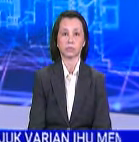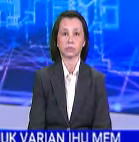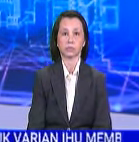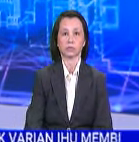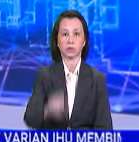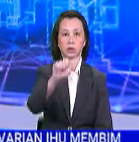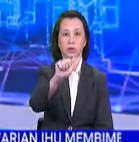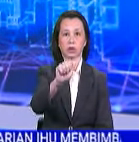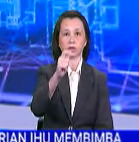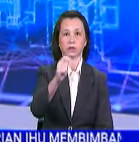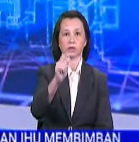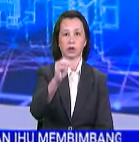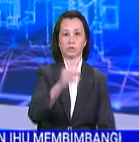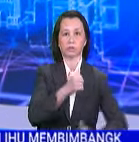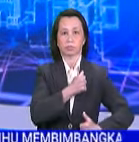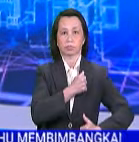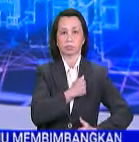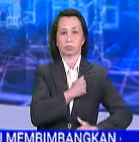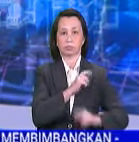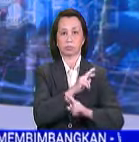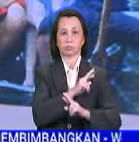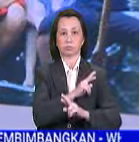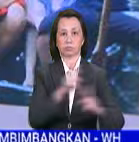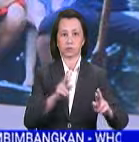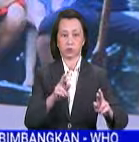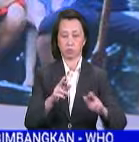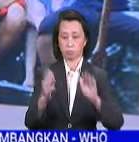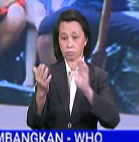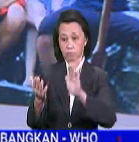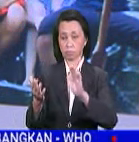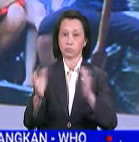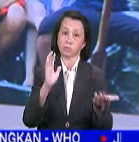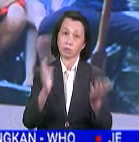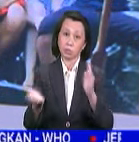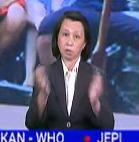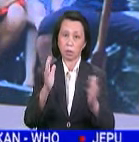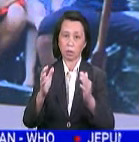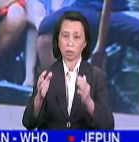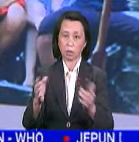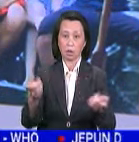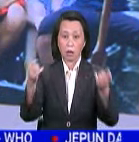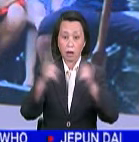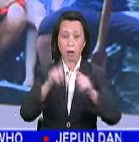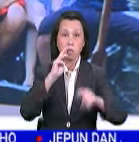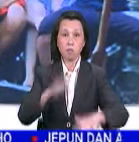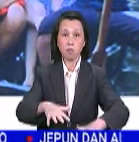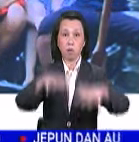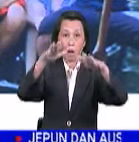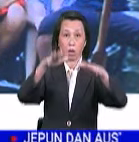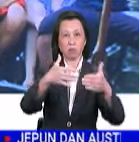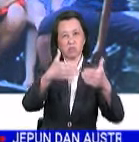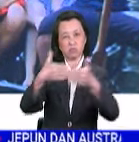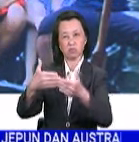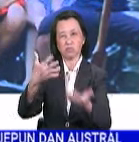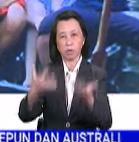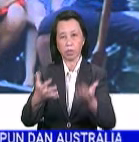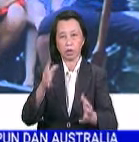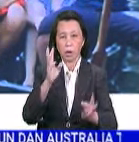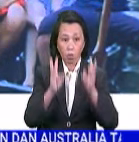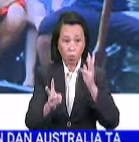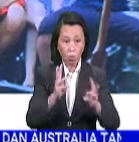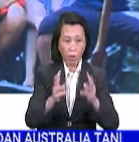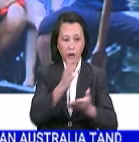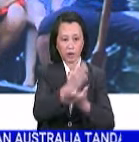Ya, ATM dalam kesiapsiagaan tertinggi berdepan kemungkinan gelombang banjir seterusnya. Walaupun beberapa